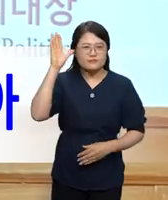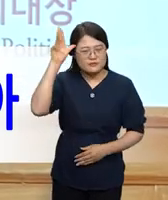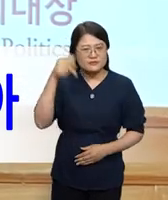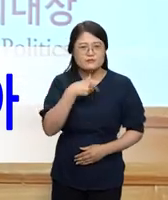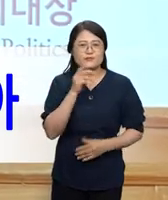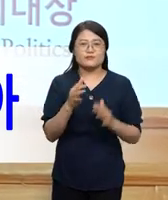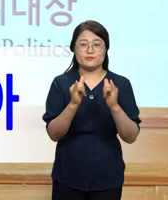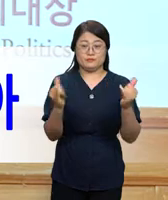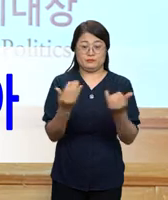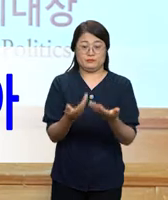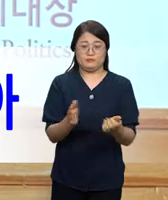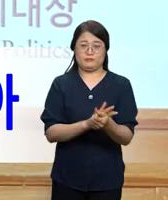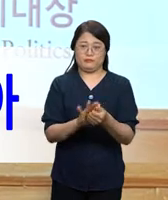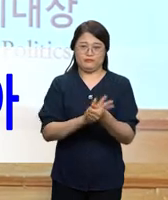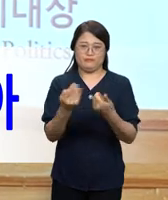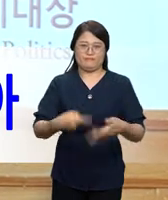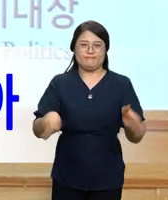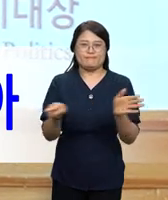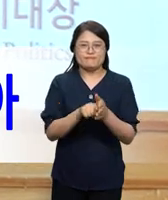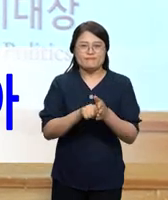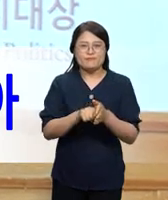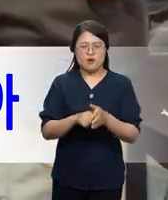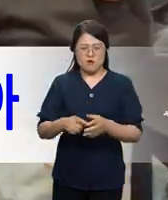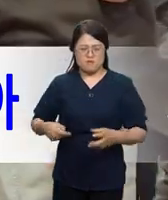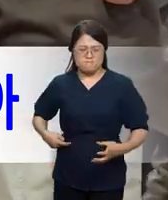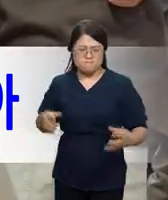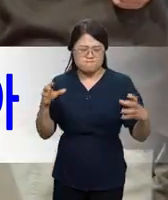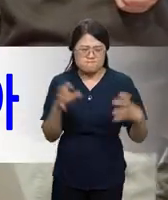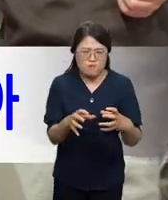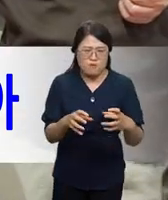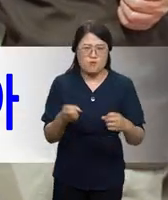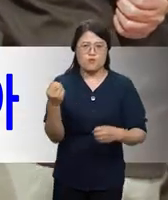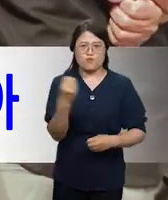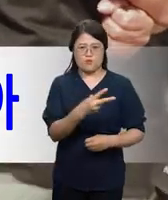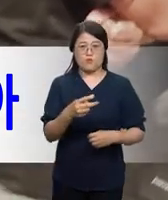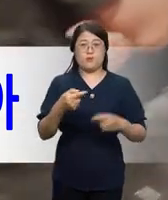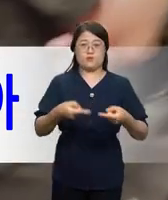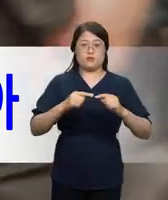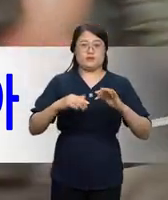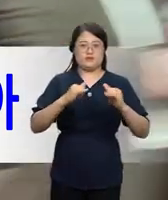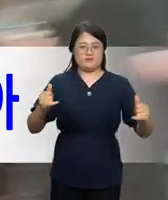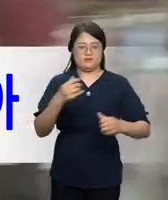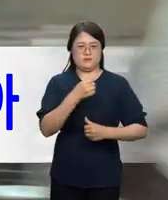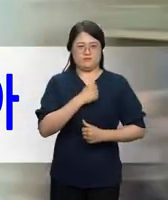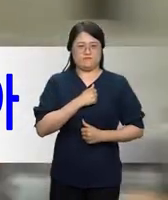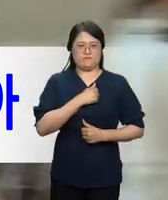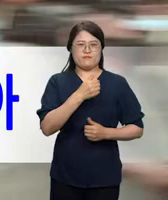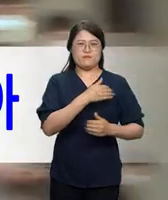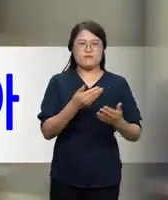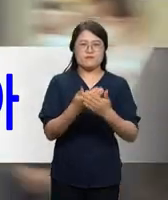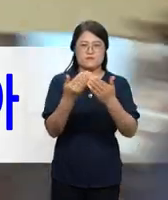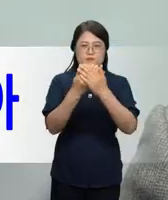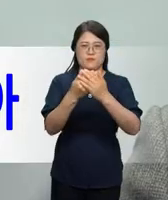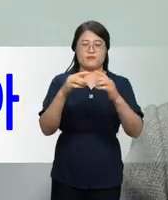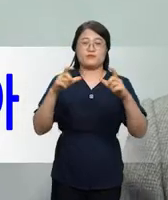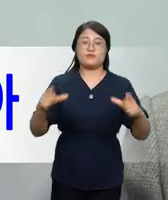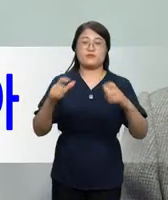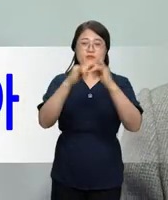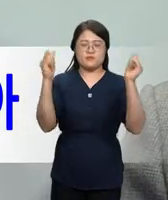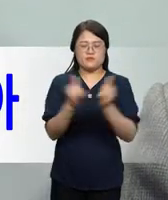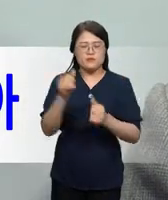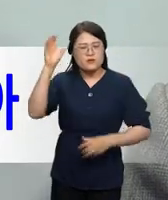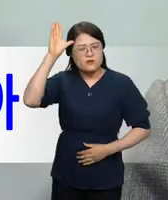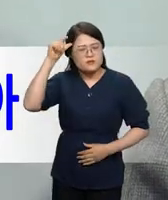등이 치매 어르신 케어를 위해 거버넌스를 구축한 점과 참여자의 자존감 향상, 지역사회의 치매 인식